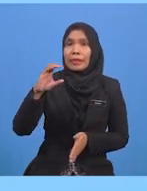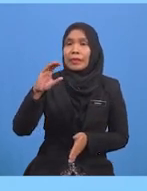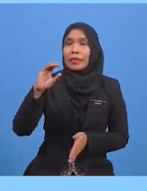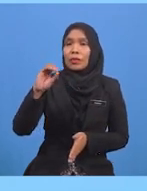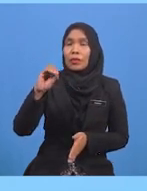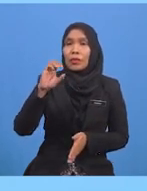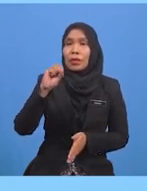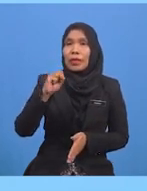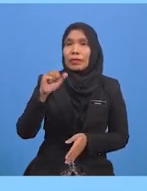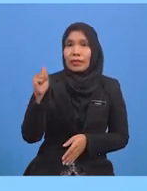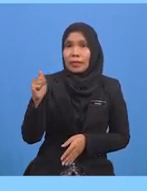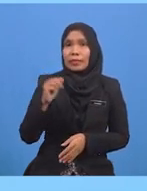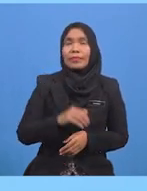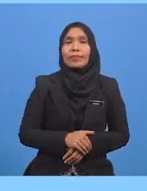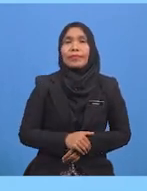cos A.